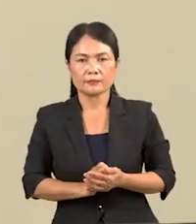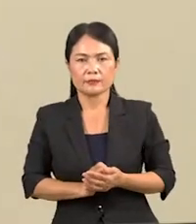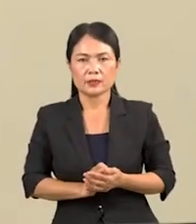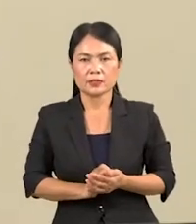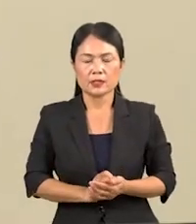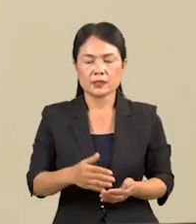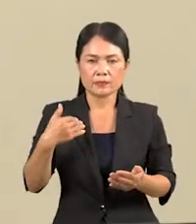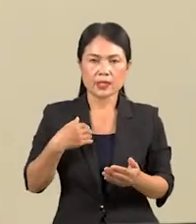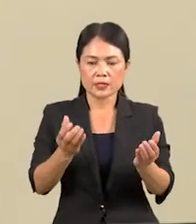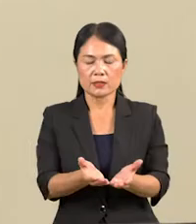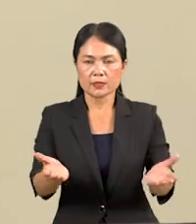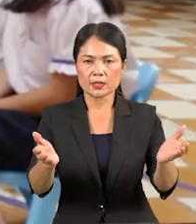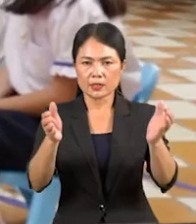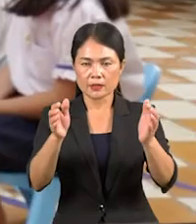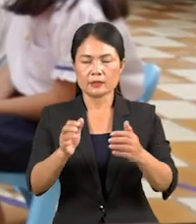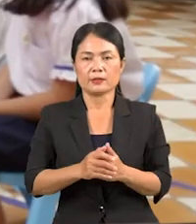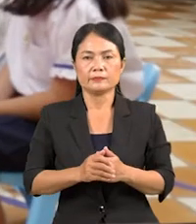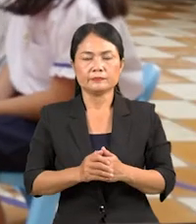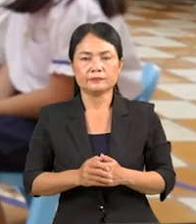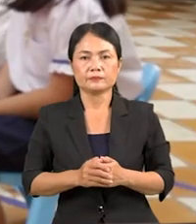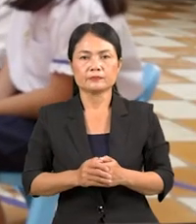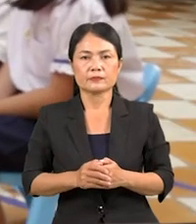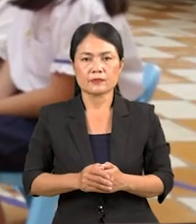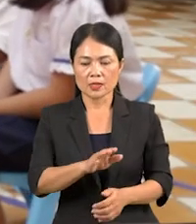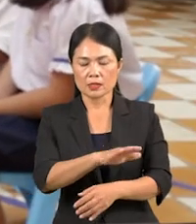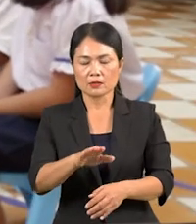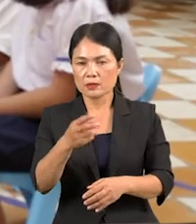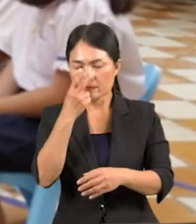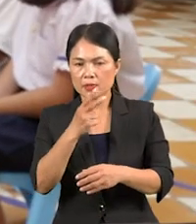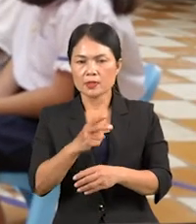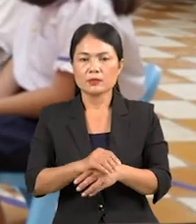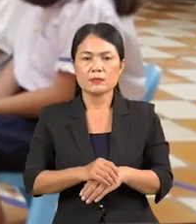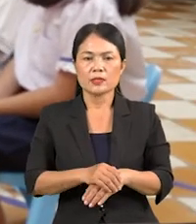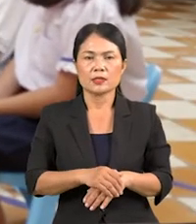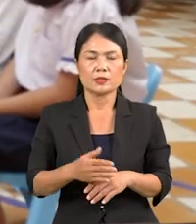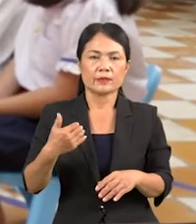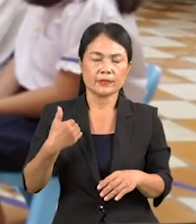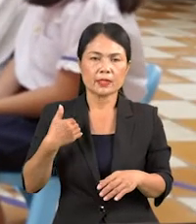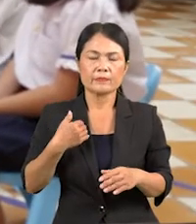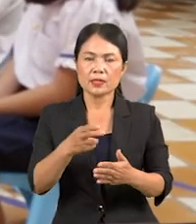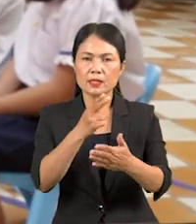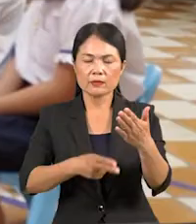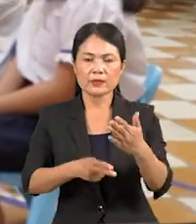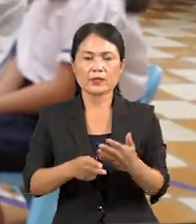ចាគឺមានកញ្ច្រែងហើយកូនមើលមកដៃអ្នកគ្រូទៀតមើលអ្នកគ្រូ